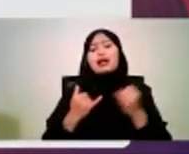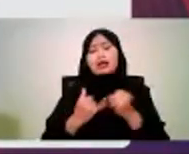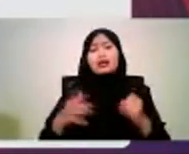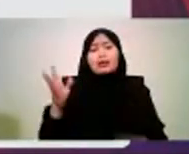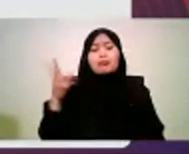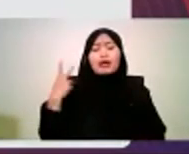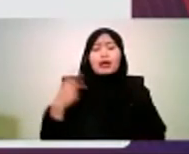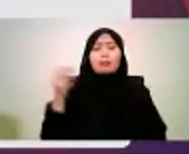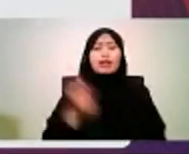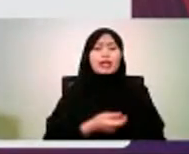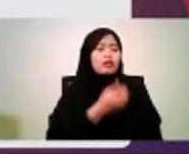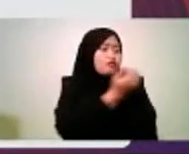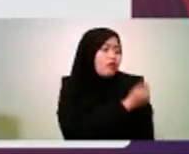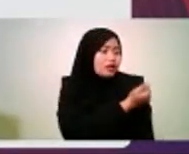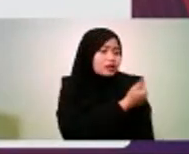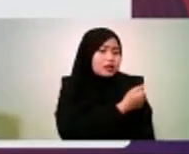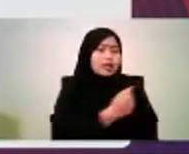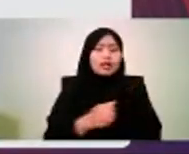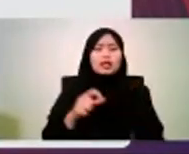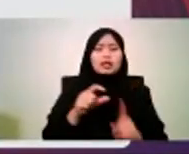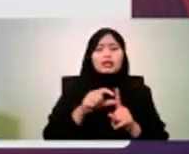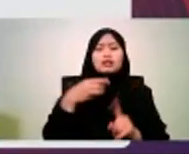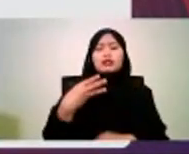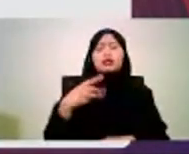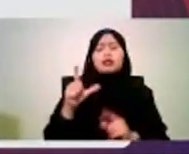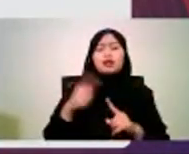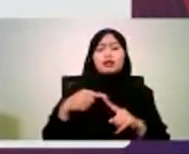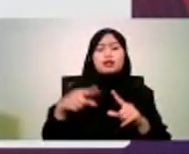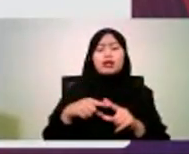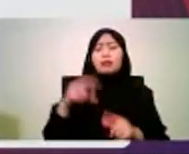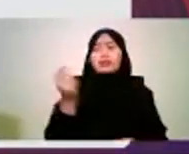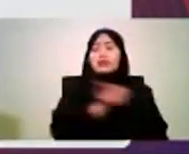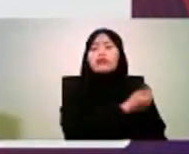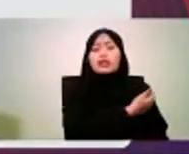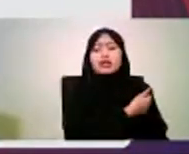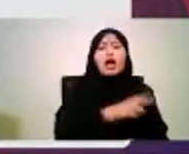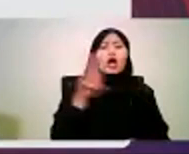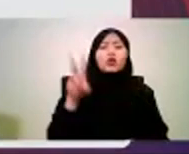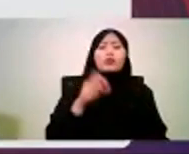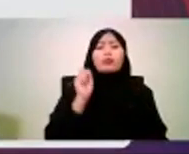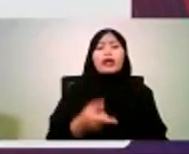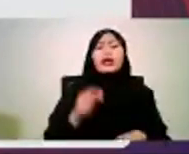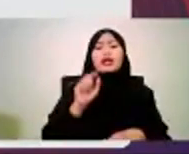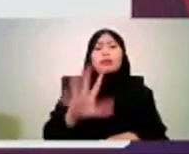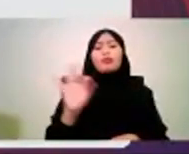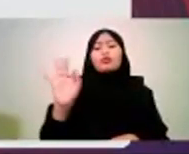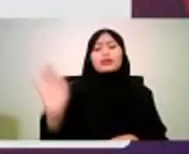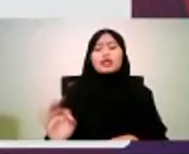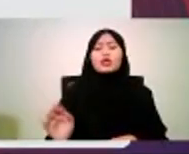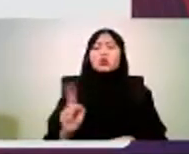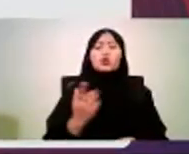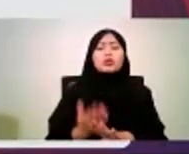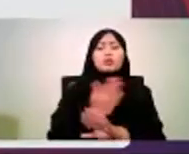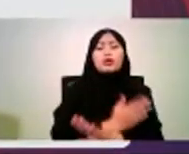vaksin Delta waktu Delta itu beli vaksin itu harus membayar 50% dulu di depan